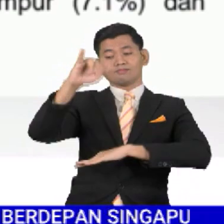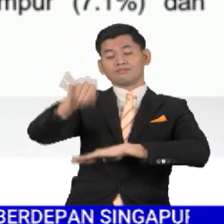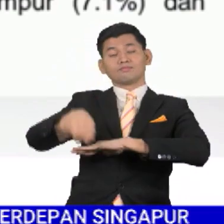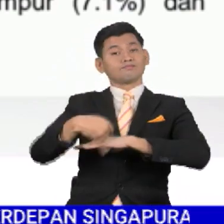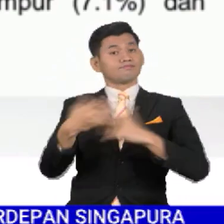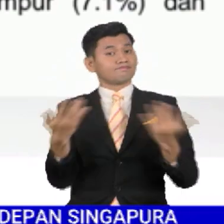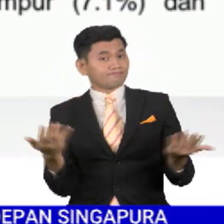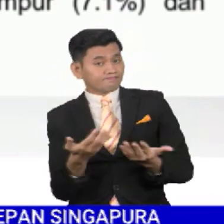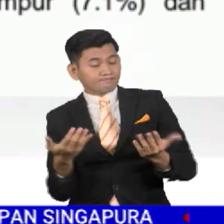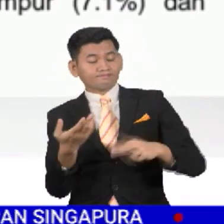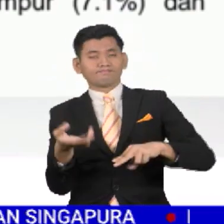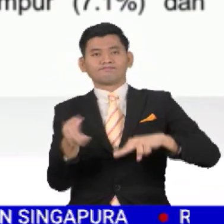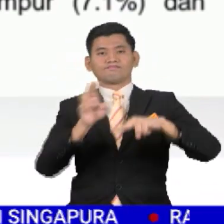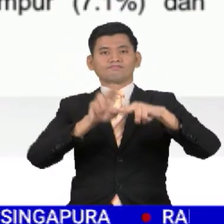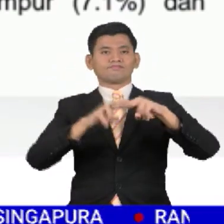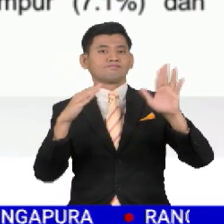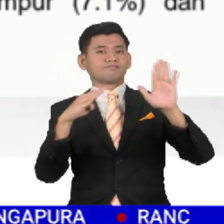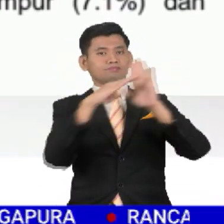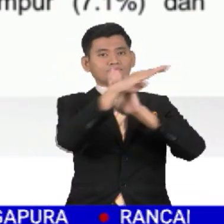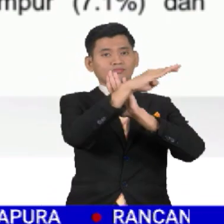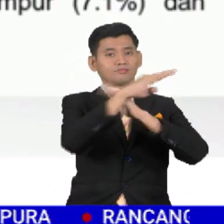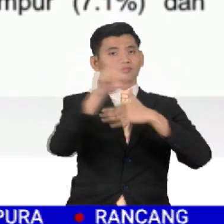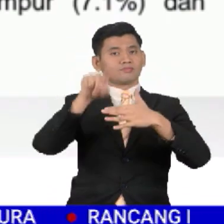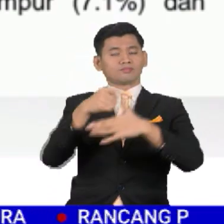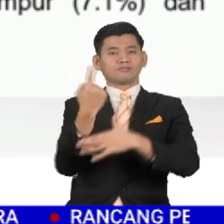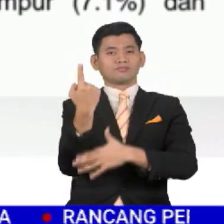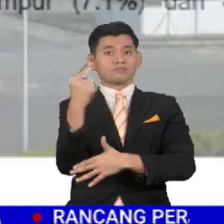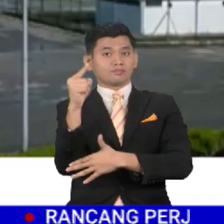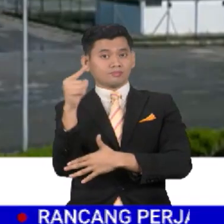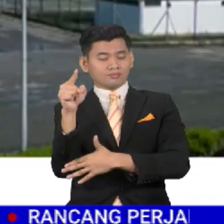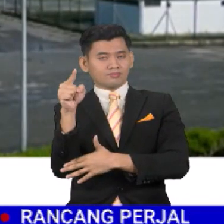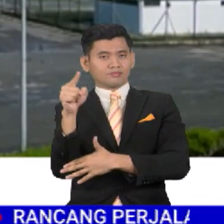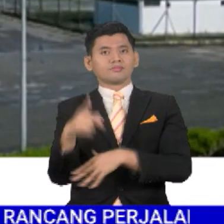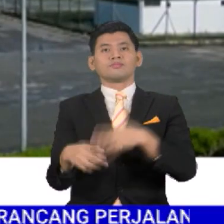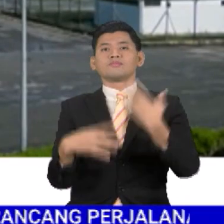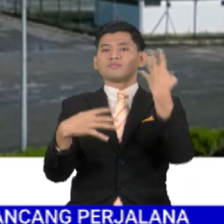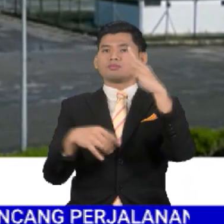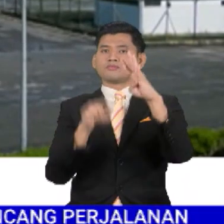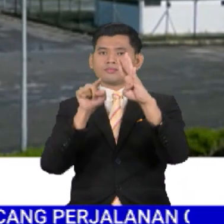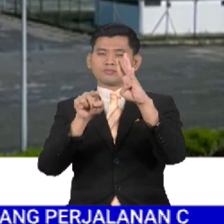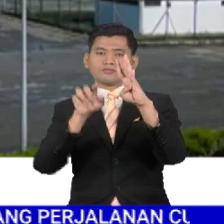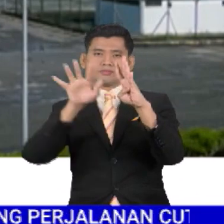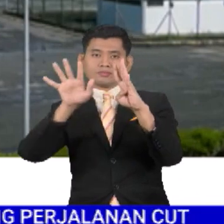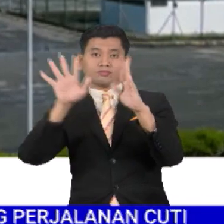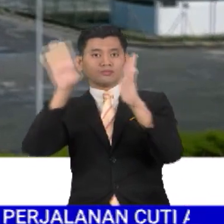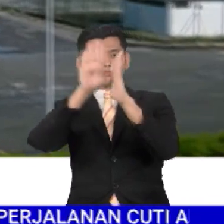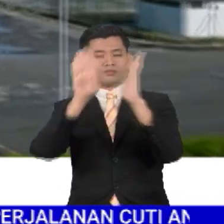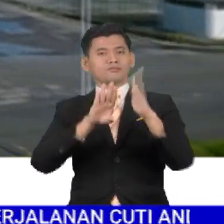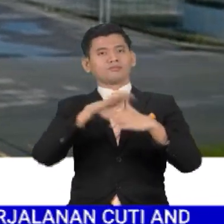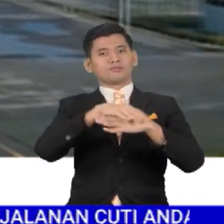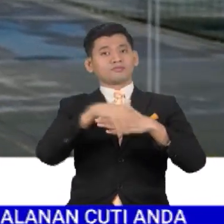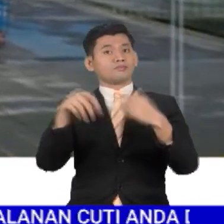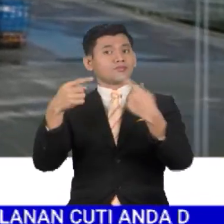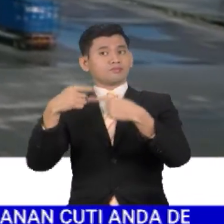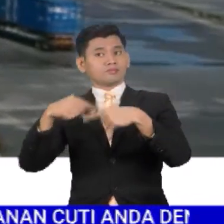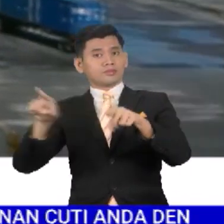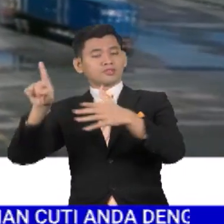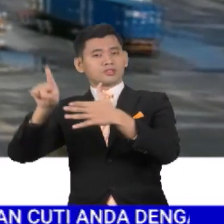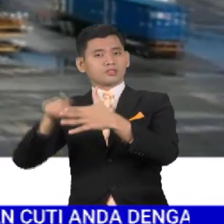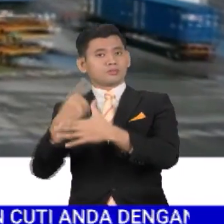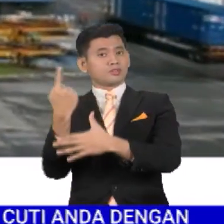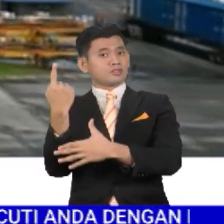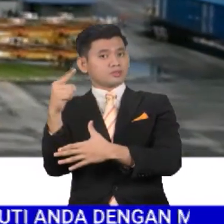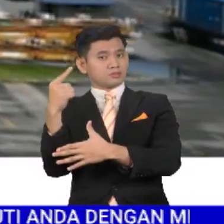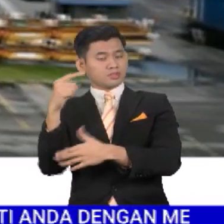menyaksikan peningkatan pada November 2022 yaitu 14 perbulan 5 pilihan Ringgit berbanding bulan sama tahun